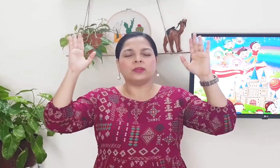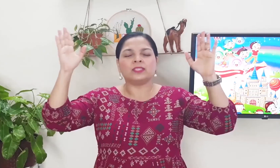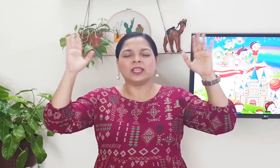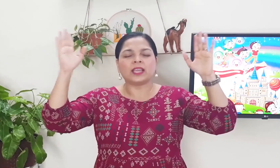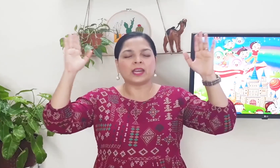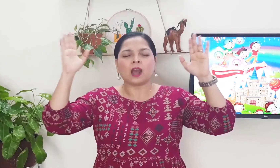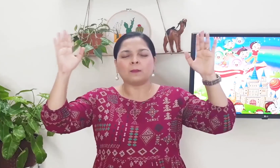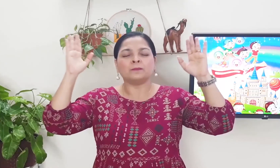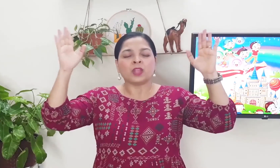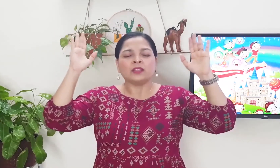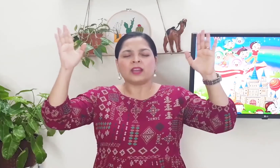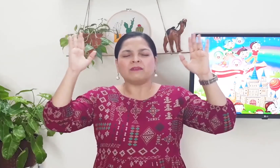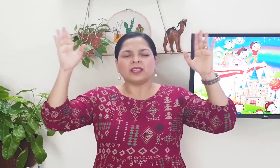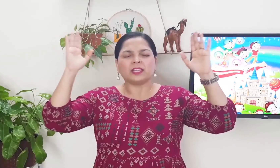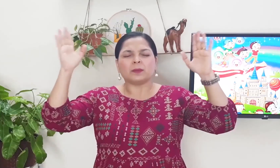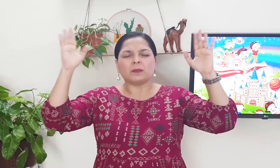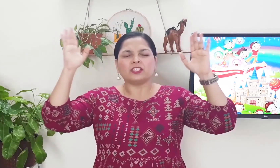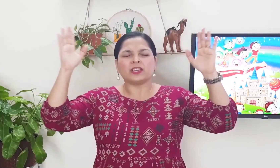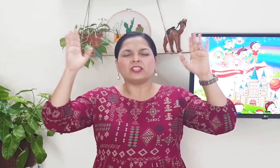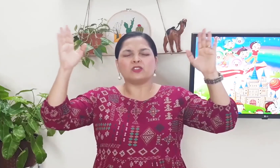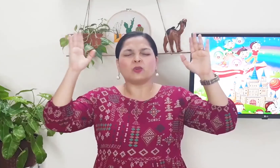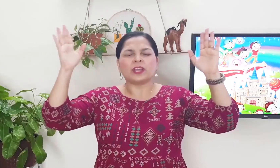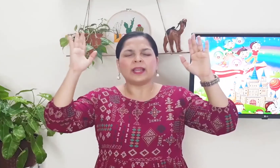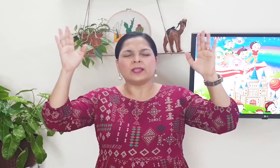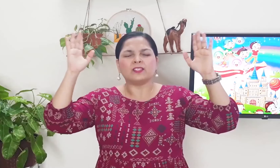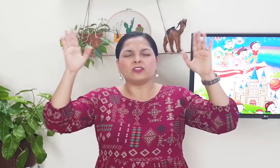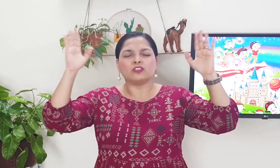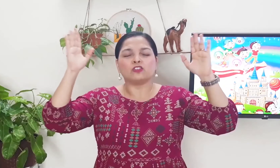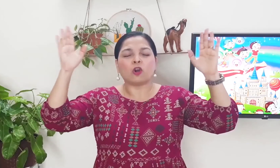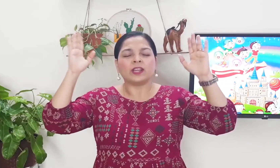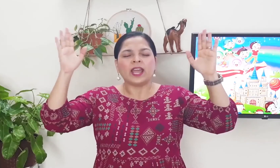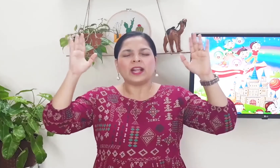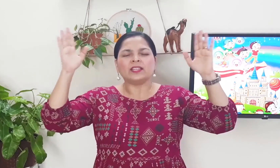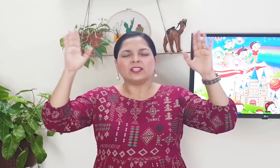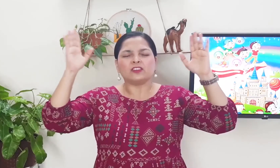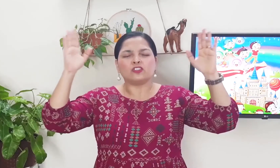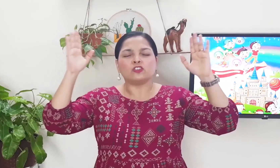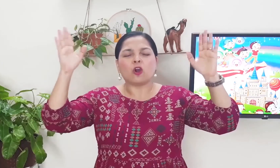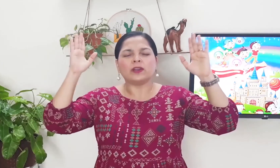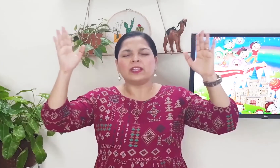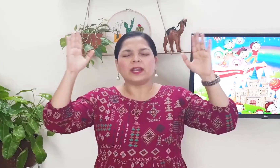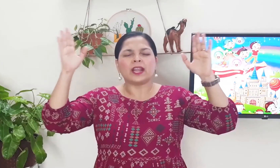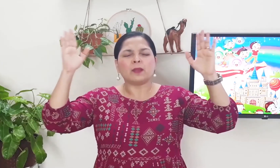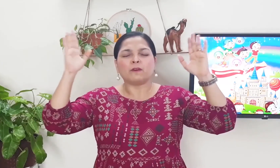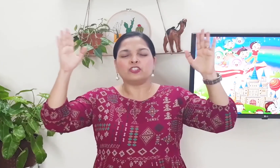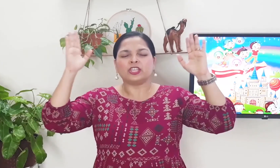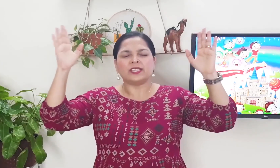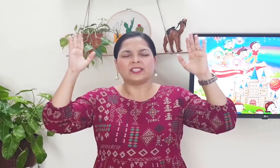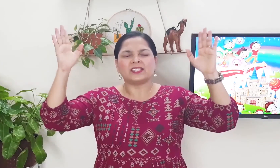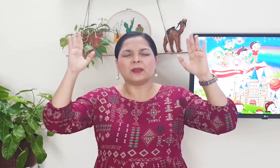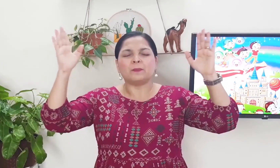यीशु मसीह के नाम में। धन्यवाद देते परमेश्वर। ये सोलोड हेल्थ इज रिस्टोर्ड इन द नेम